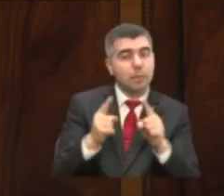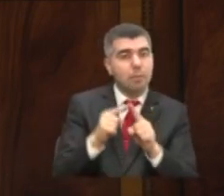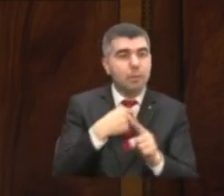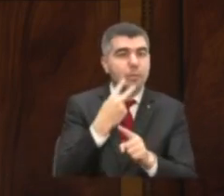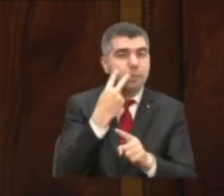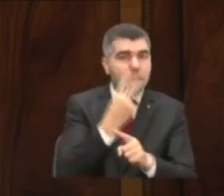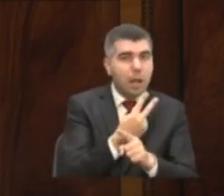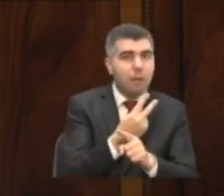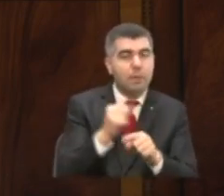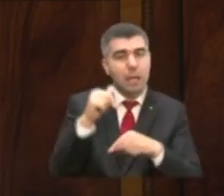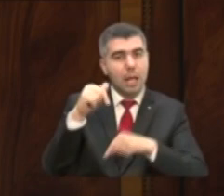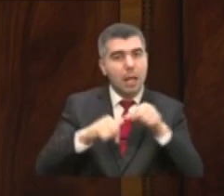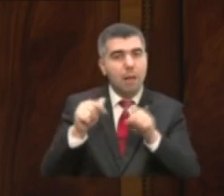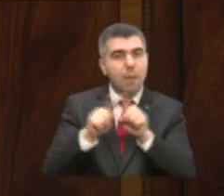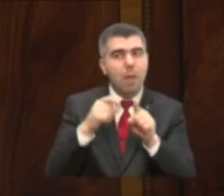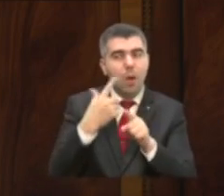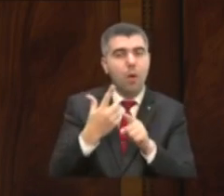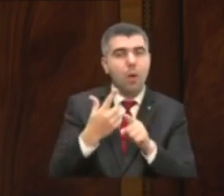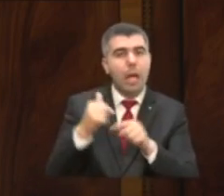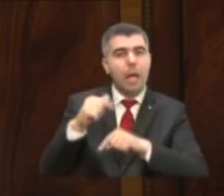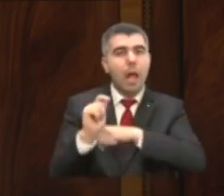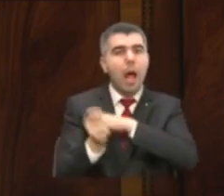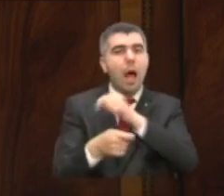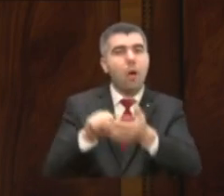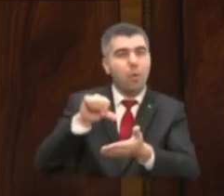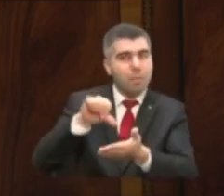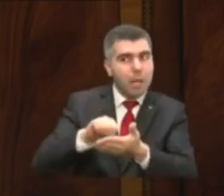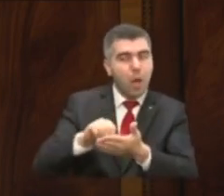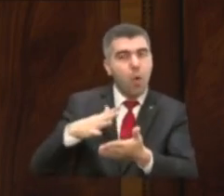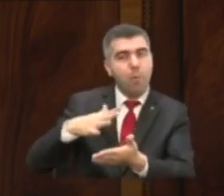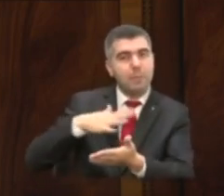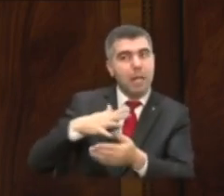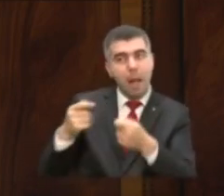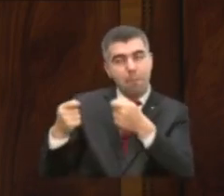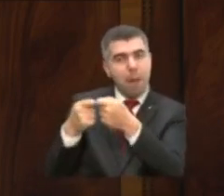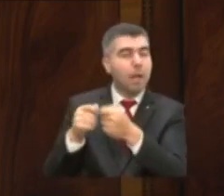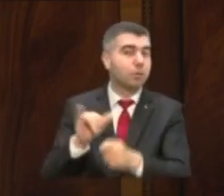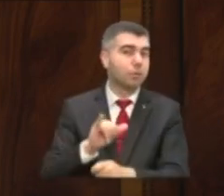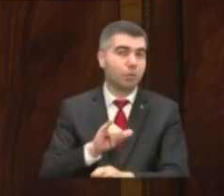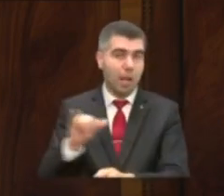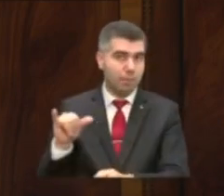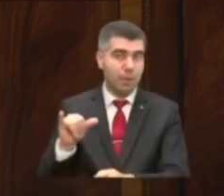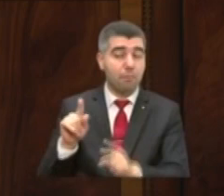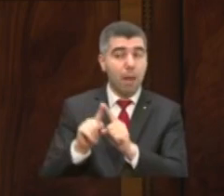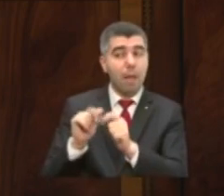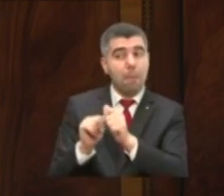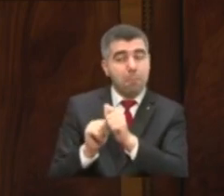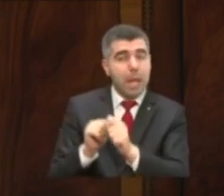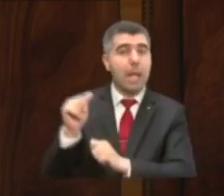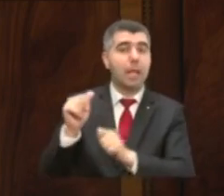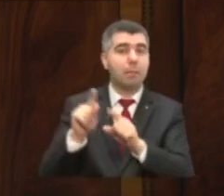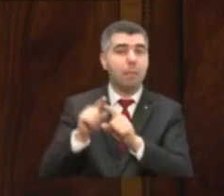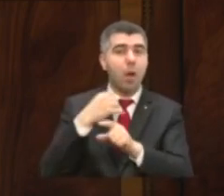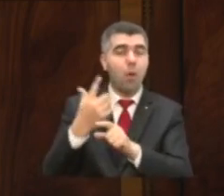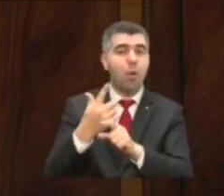الاعتبار الخصوصيات ديال المناطق، القراوي والحضري. القراوي ماشي بحال الحضري، الجهات البعيده ماشي بحال القريبه، المدن